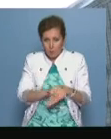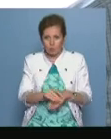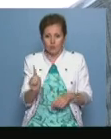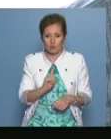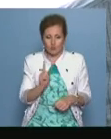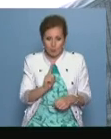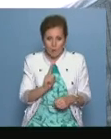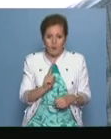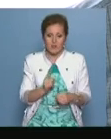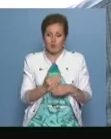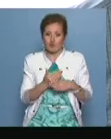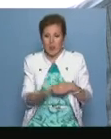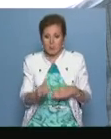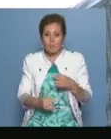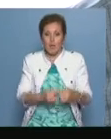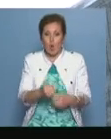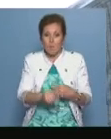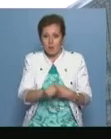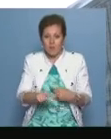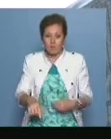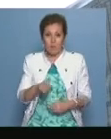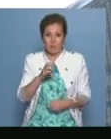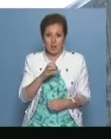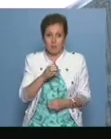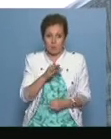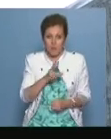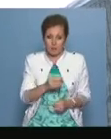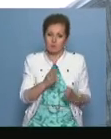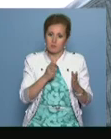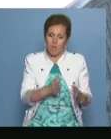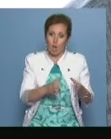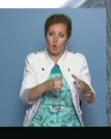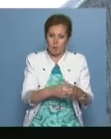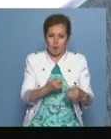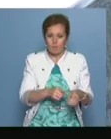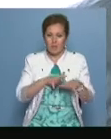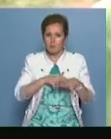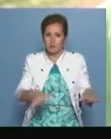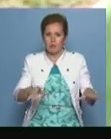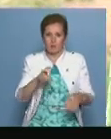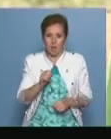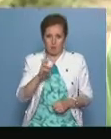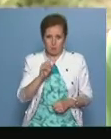по крайней мере, часть потомков, часть бессермян принадлежат к гаплогруппе, которая распространена на Балканах.